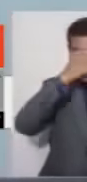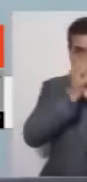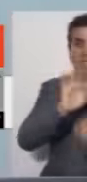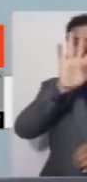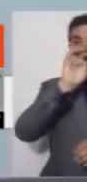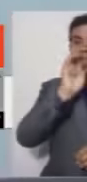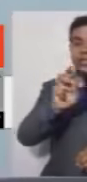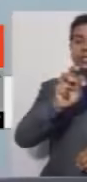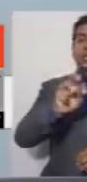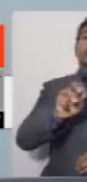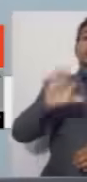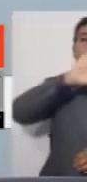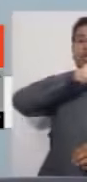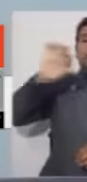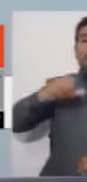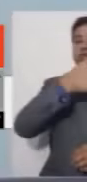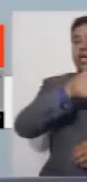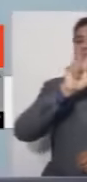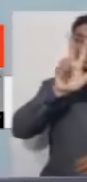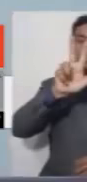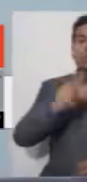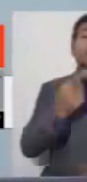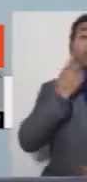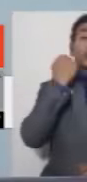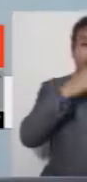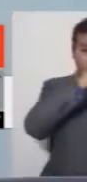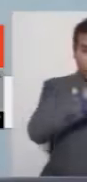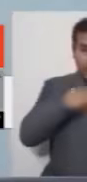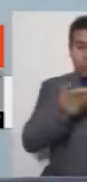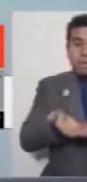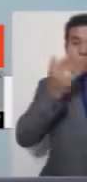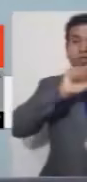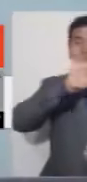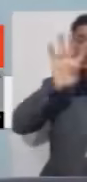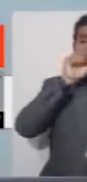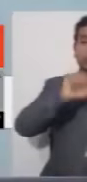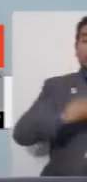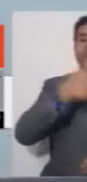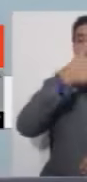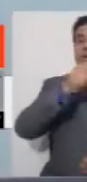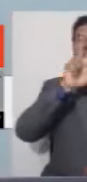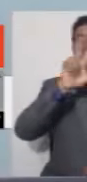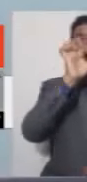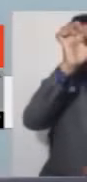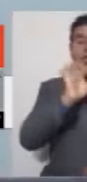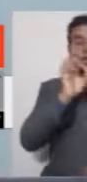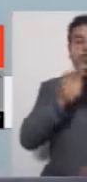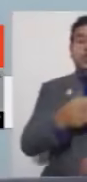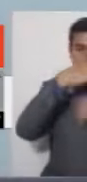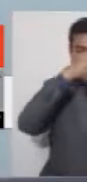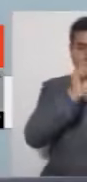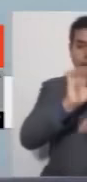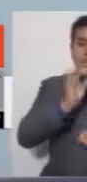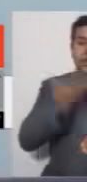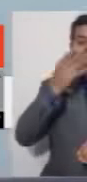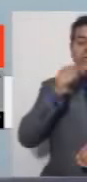14.68% বেশি, এবং যা নমুনা সংগৃহীত হয়েছে সেটাও আগের দিনের তুলনায় 9.21% বেশি।